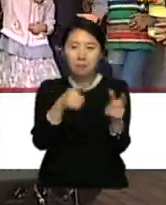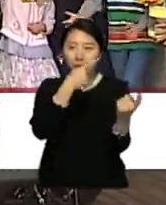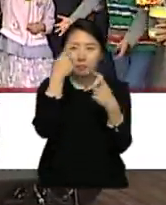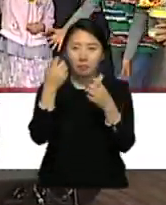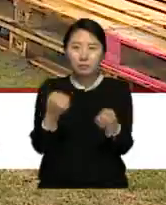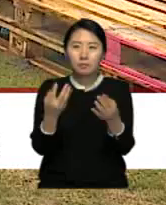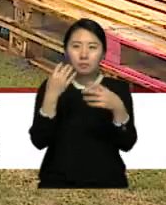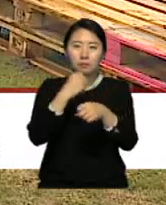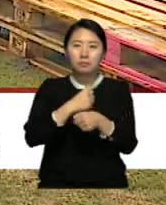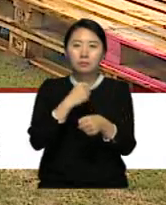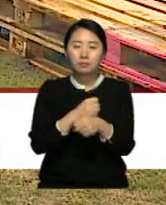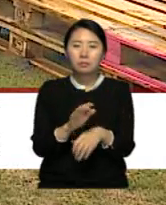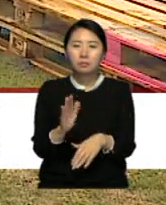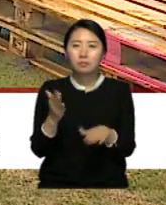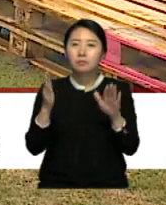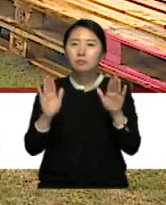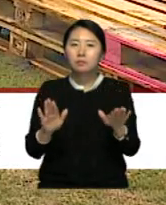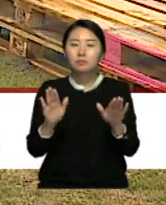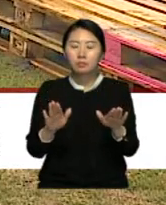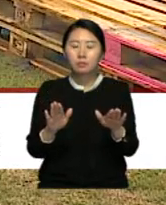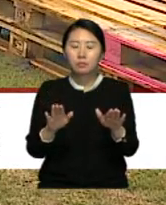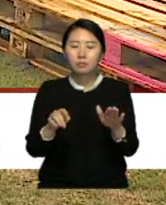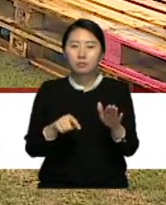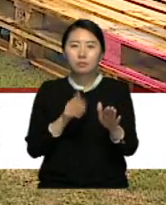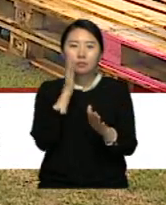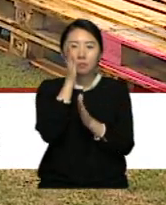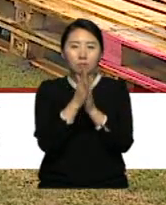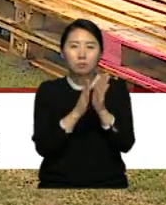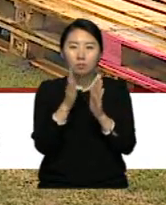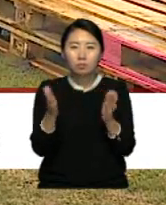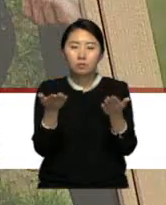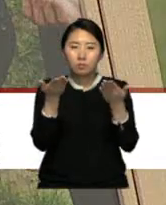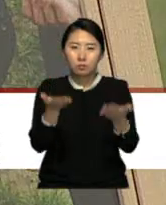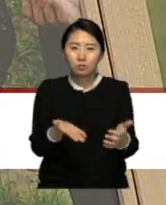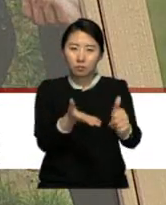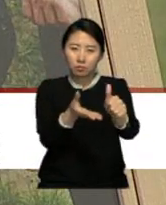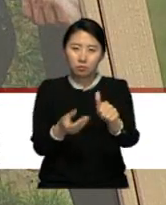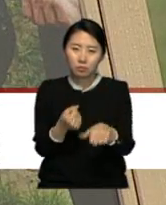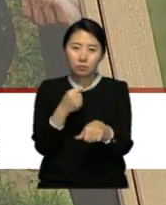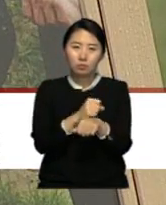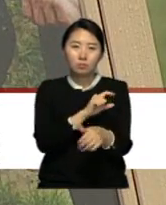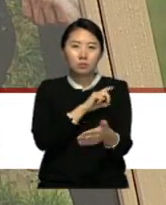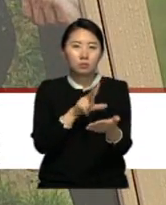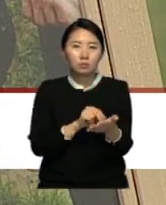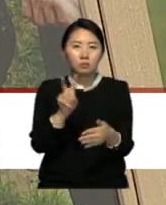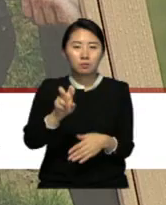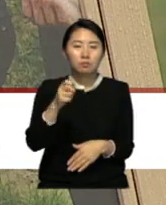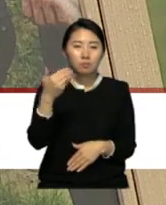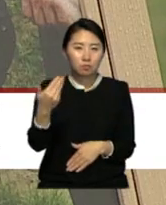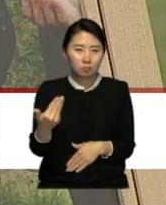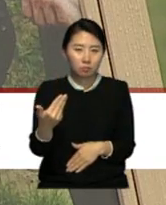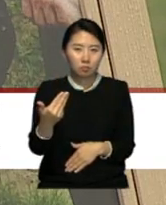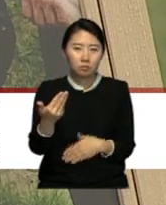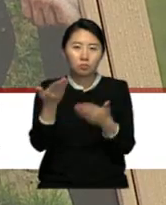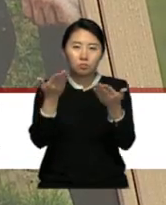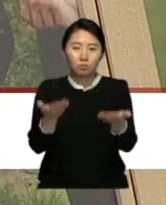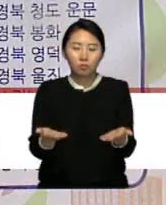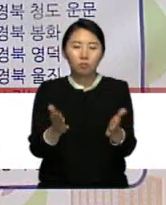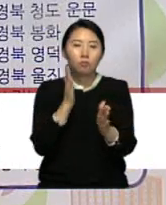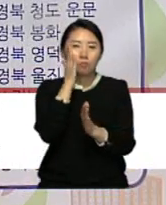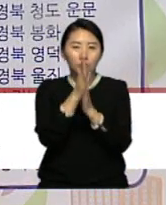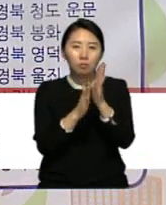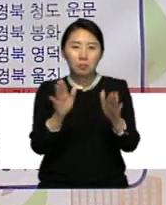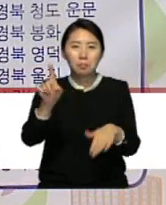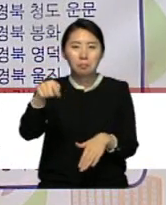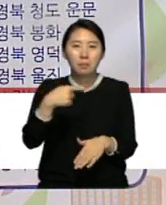마련했습니다. 올해는 도심 속 휴양림으로의 초대를 주제로 39개 국립휴양림이 참여해